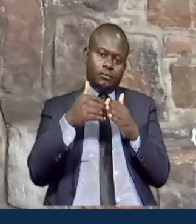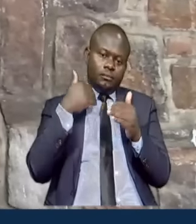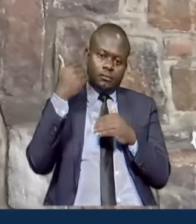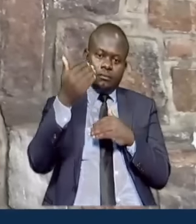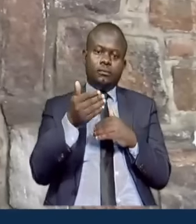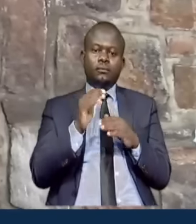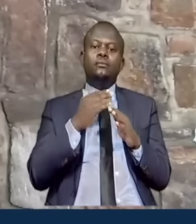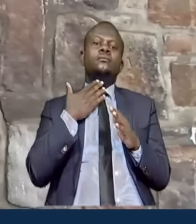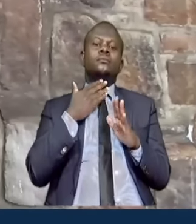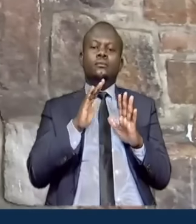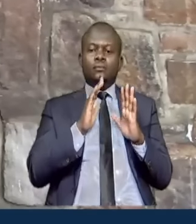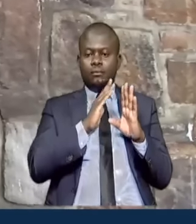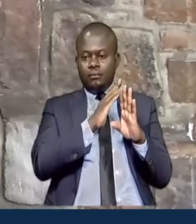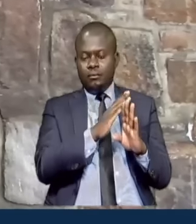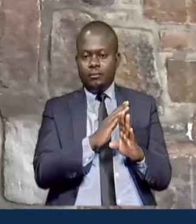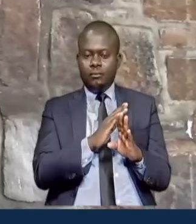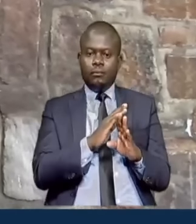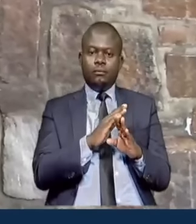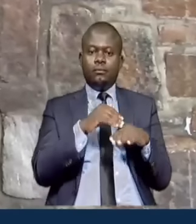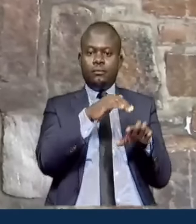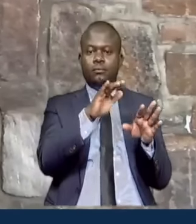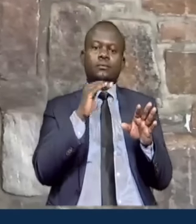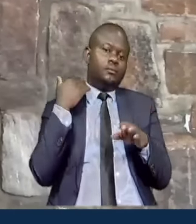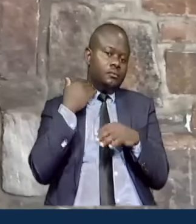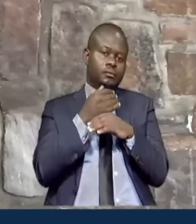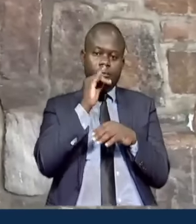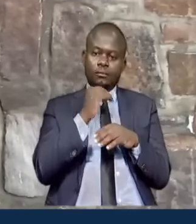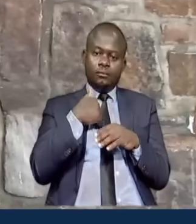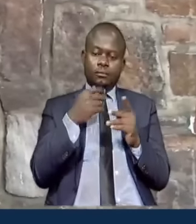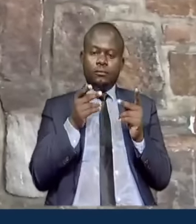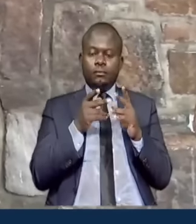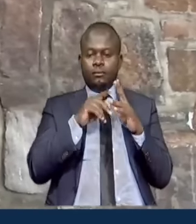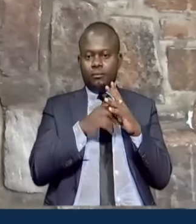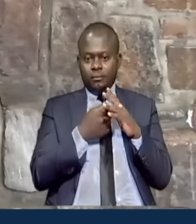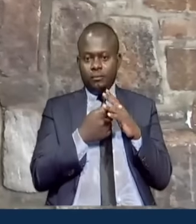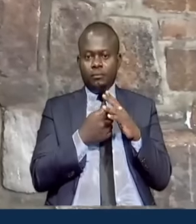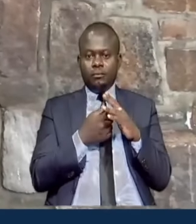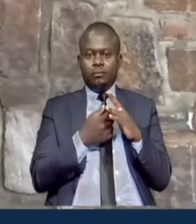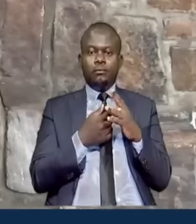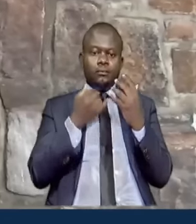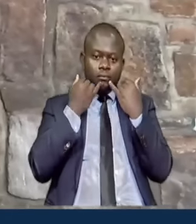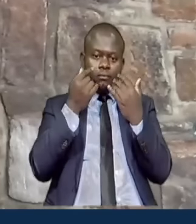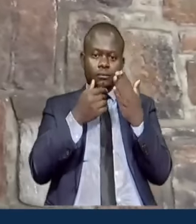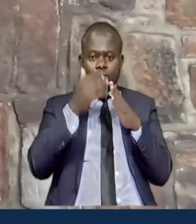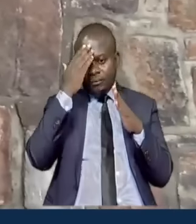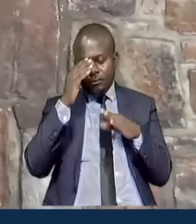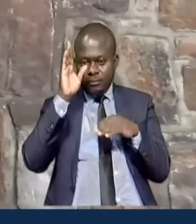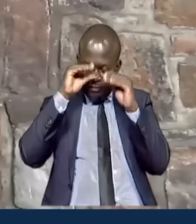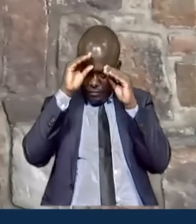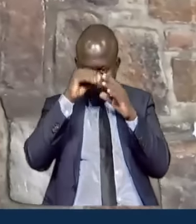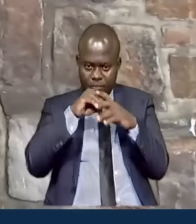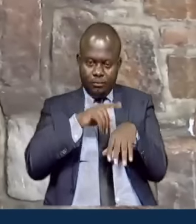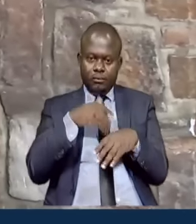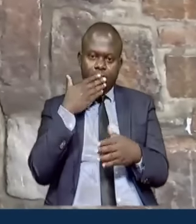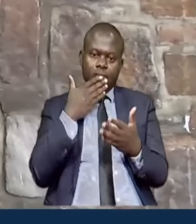twakifuza kurwanya abahakanye Jenoside yakorewe Abatutsi 94 tukaba dufite aho twahera dushaka byo twize kuzanga umwanya mwiza wo